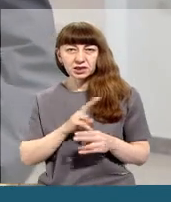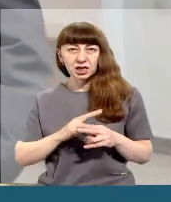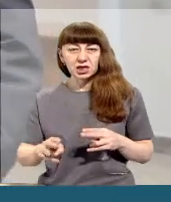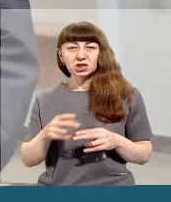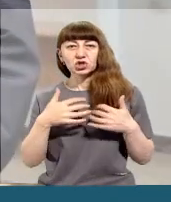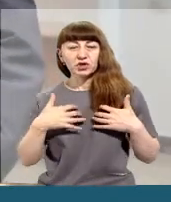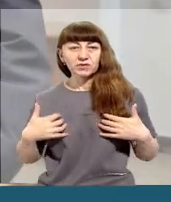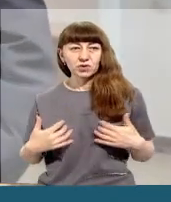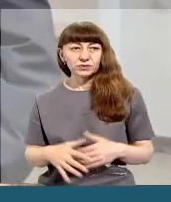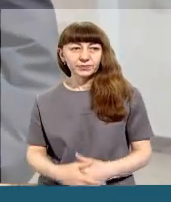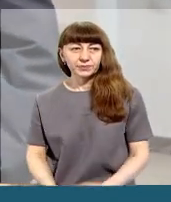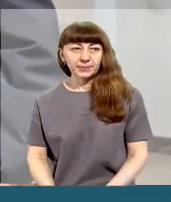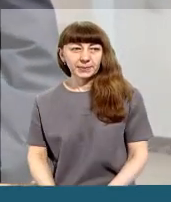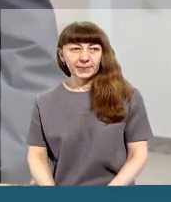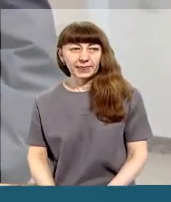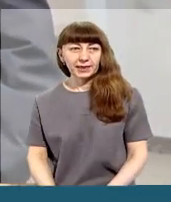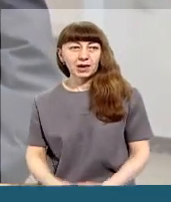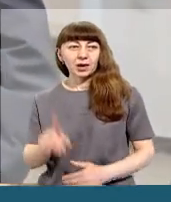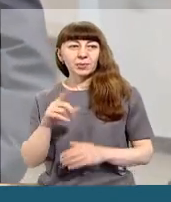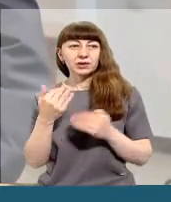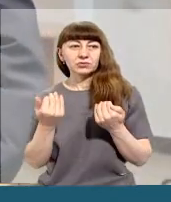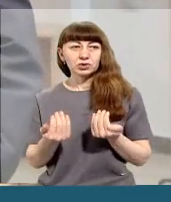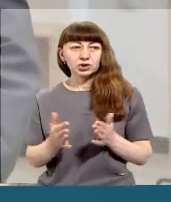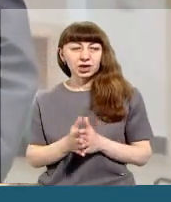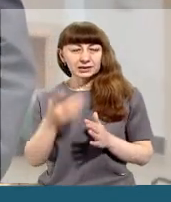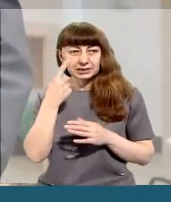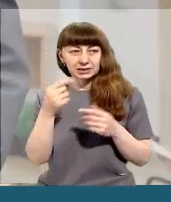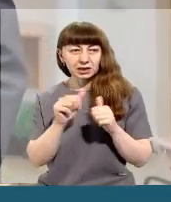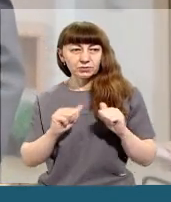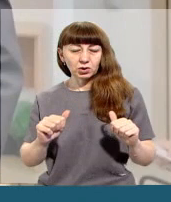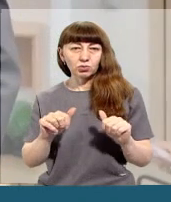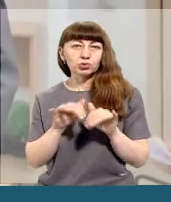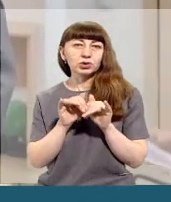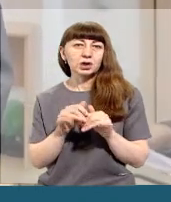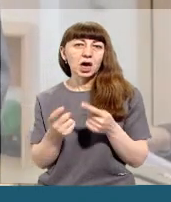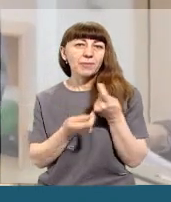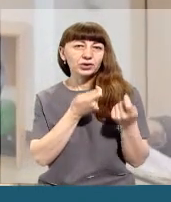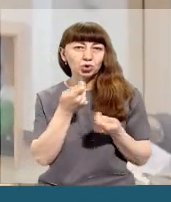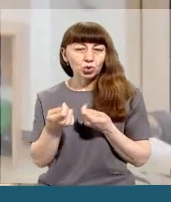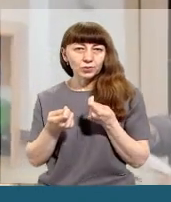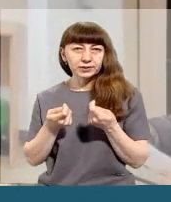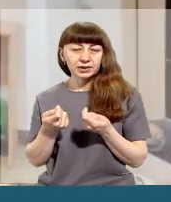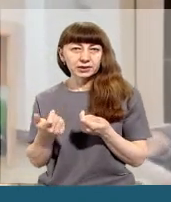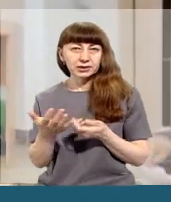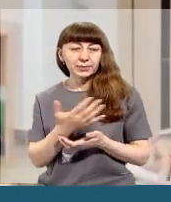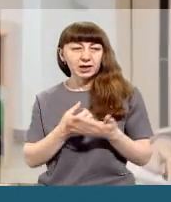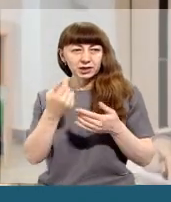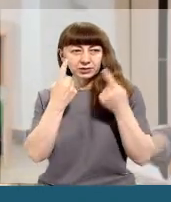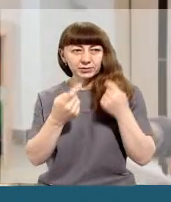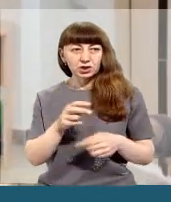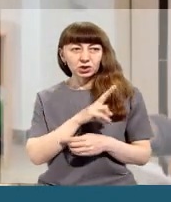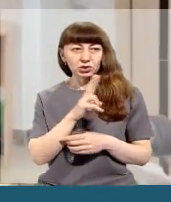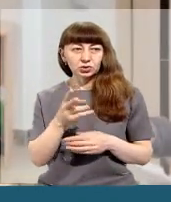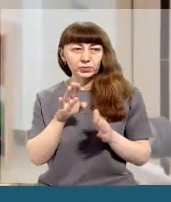в целом, ну, живности, да, вот. И поэтому сейчас эта оценочная комиссия будет прорабатывать. Но, тем не менее, я вас заверяю, что никто у